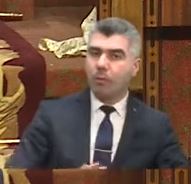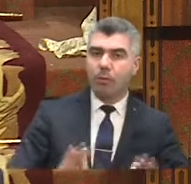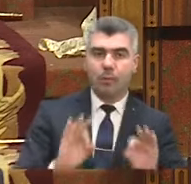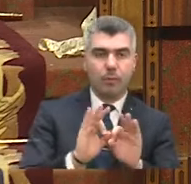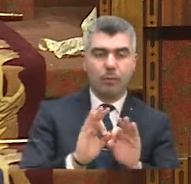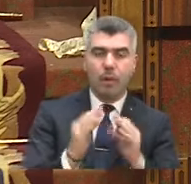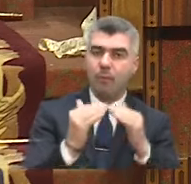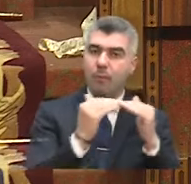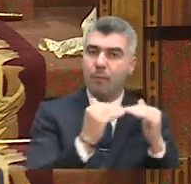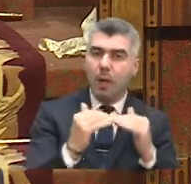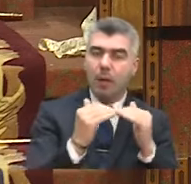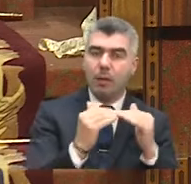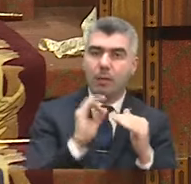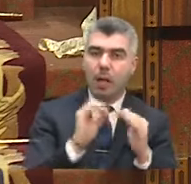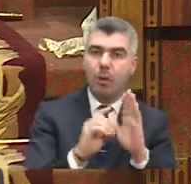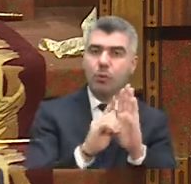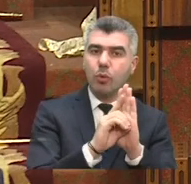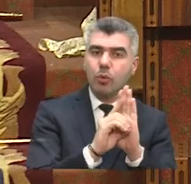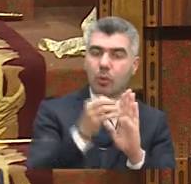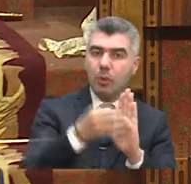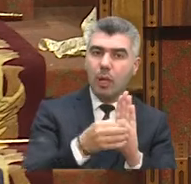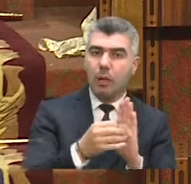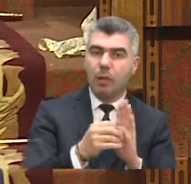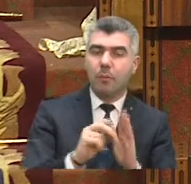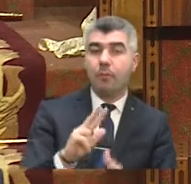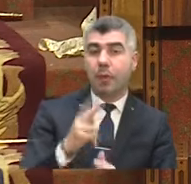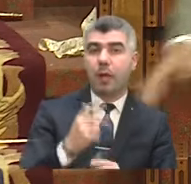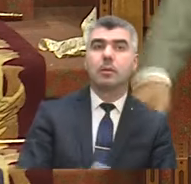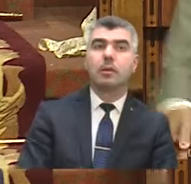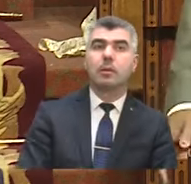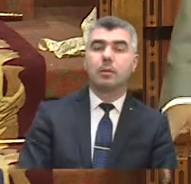ينسجم مع لا الدستور والنظام الداخلي. ثلاثة السيد رئيس